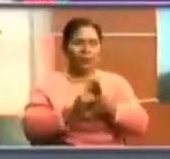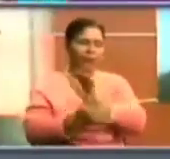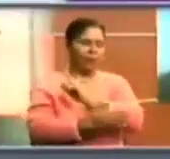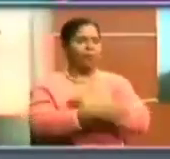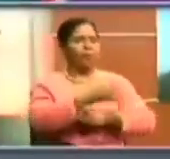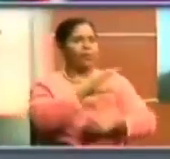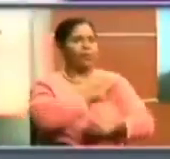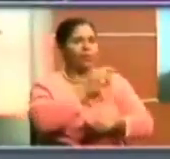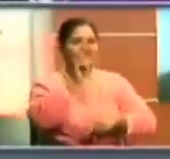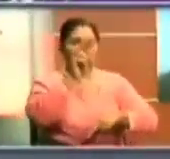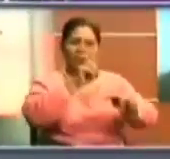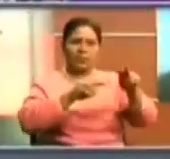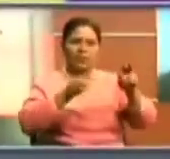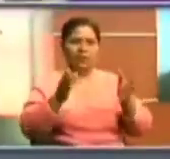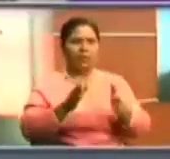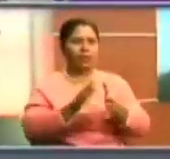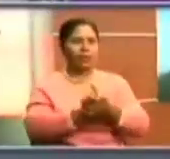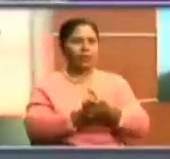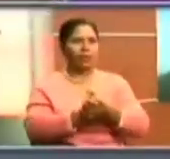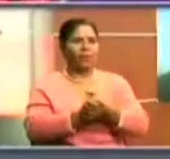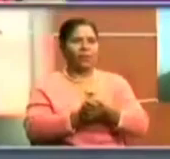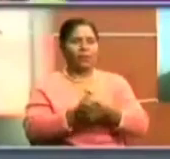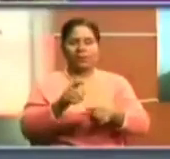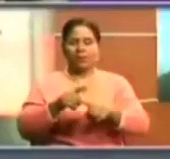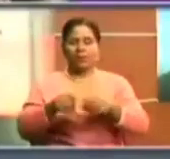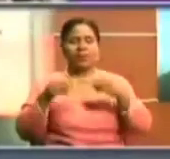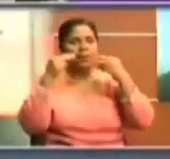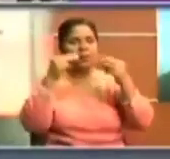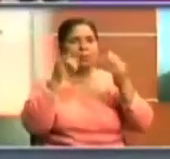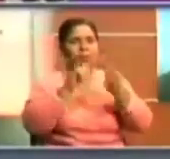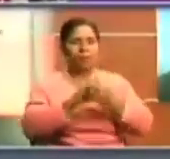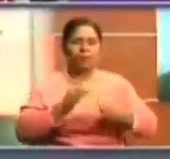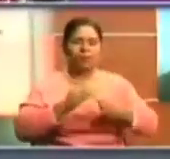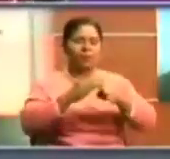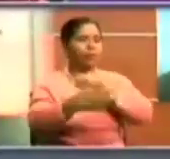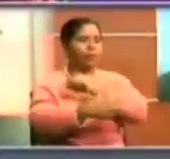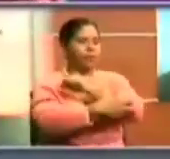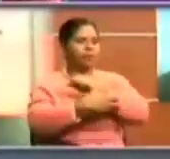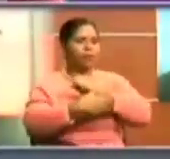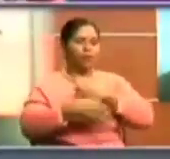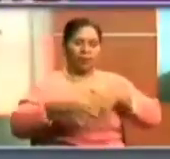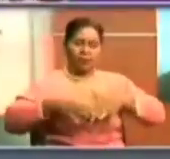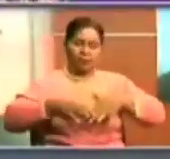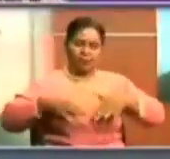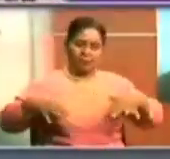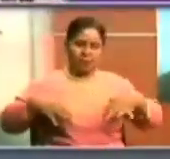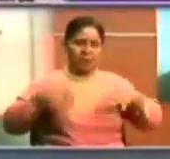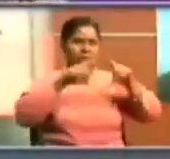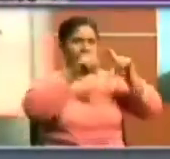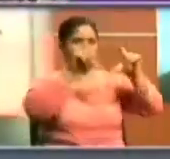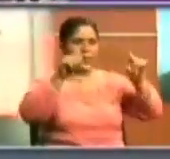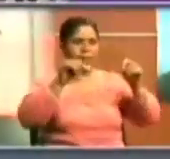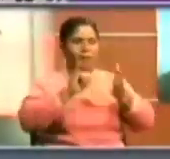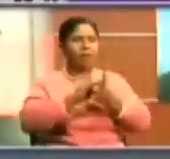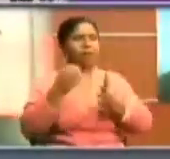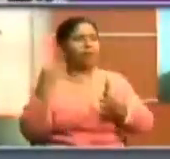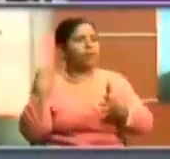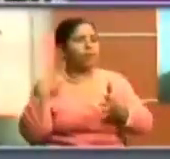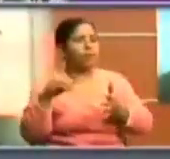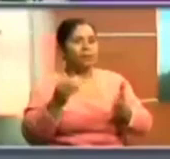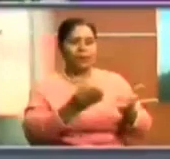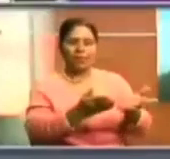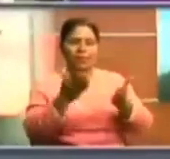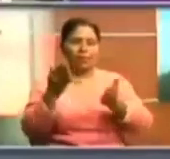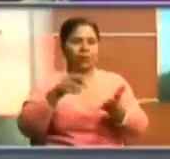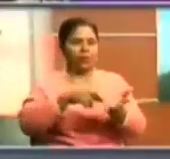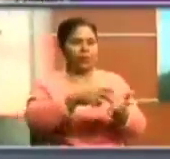ajan polis nasyonal Ayiti. Gen divers mesaj kont korupsyon ki te inskri sou mayo, pankat ak mandwol citoyen sa yo te pote pandan